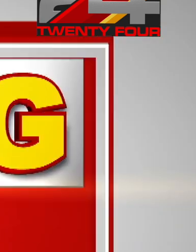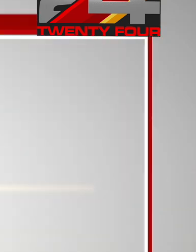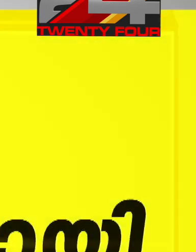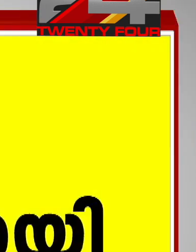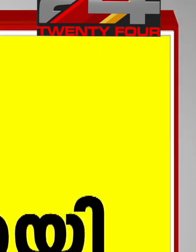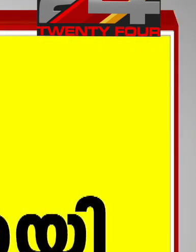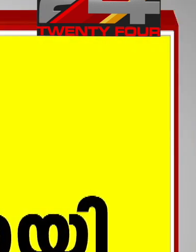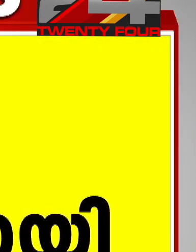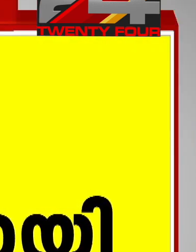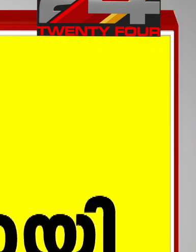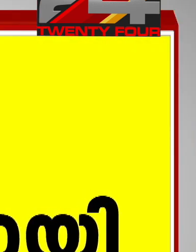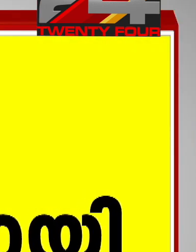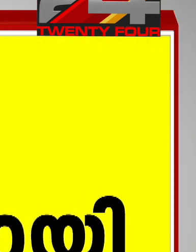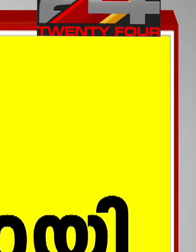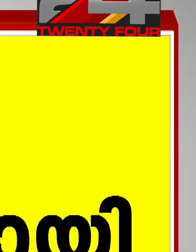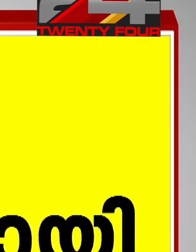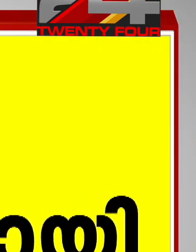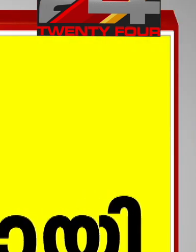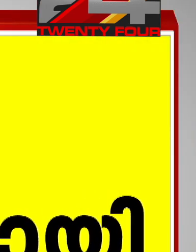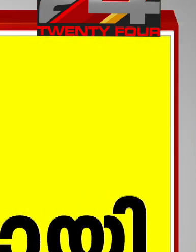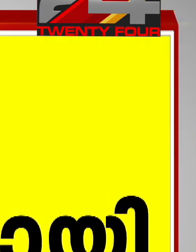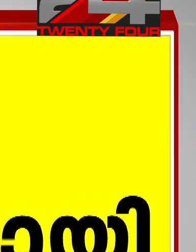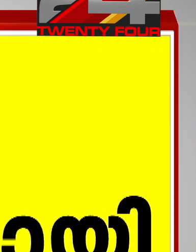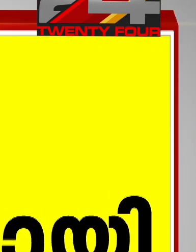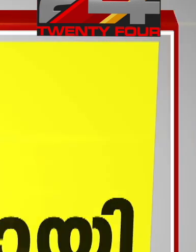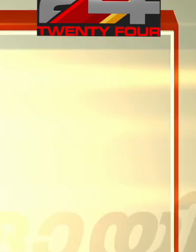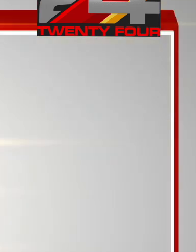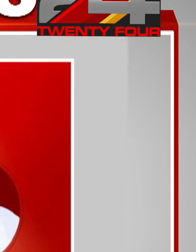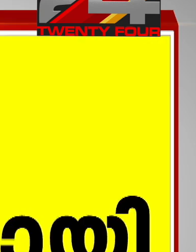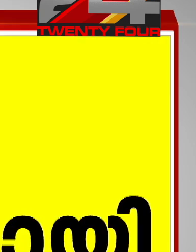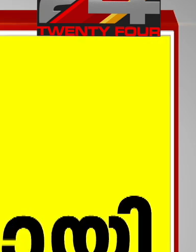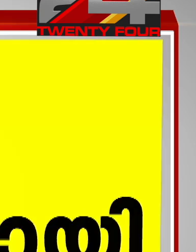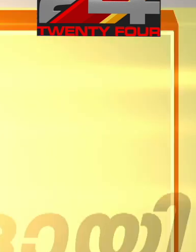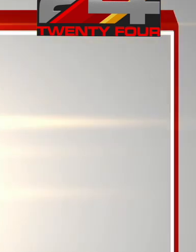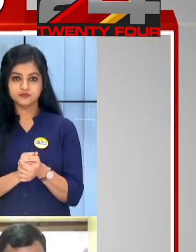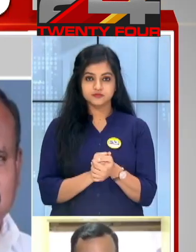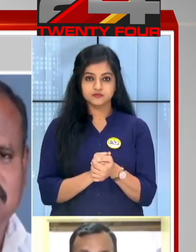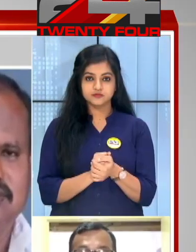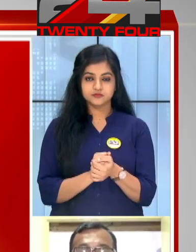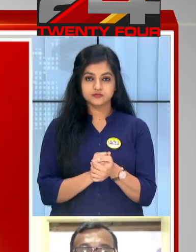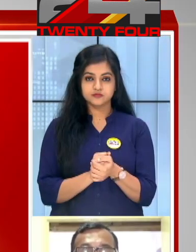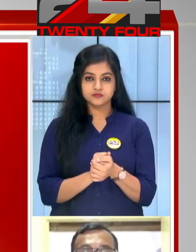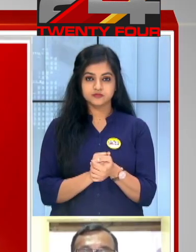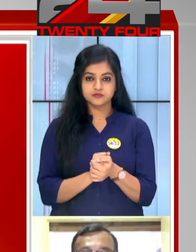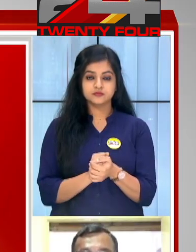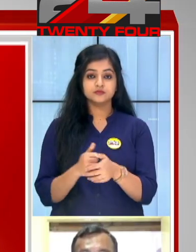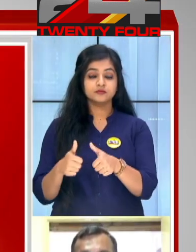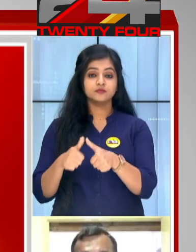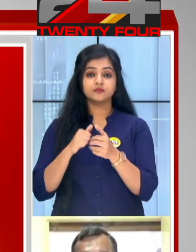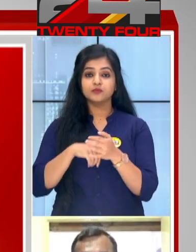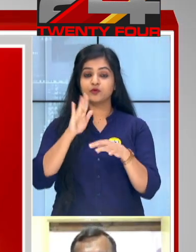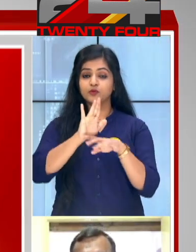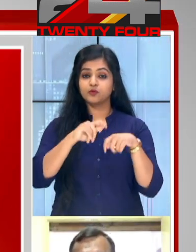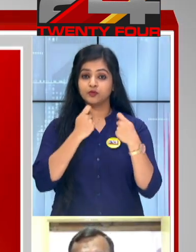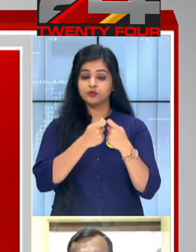മത്സരിക്കും. മനേഷ് മൂർത്തിയുണ്ട് ചെന്നൈയിൽ നിന്ന്. മനേഷ്, CPIയുടെ സ്ഥാനാർത്ഥി പ്രഖ്യാപനം എന്തൊക്കെയാണ് വിവരങ്ങൾ? ഉന്മേഷ്, ഇന്നിപ്പോൾ കോൺഗ്രസിന്റെ